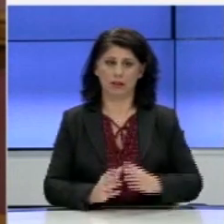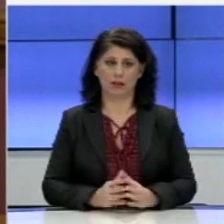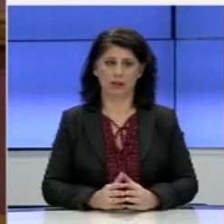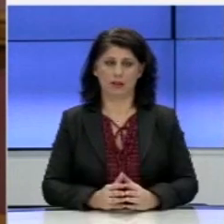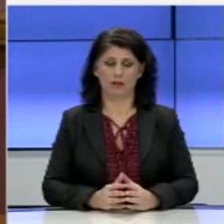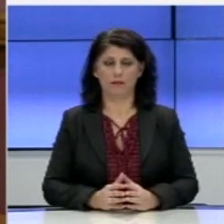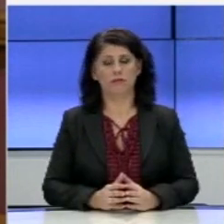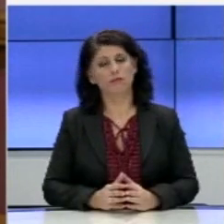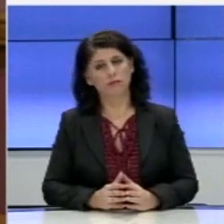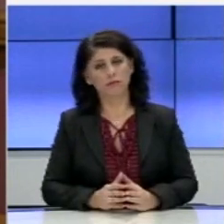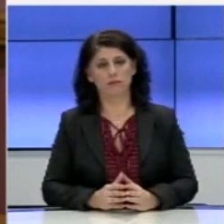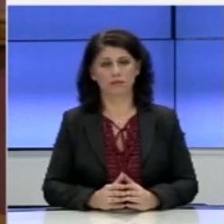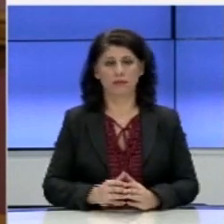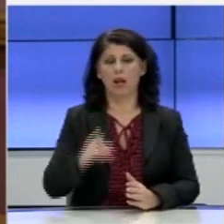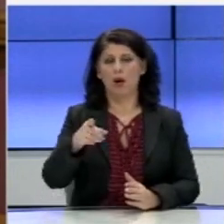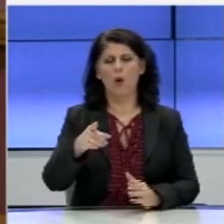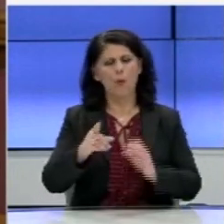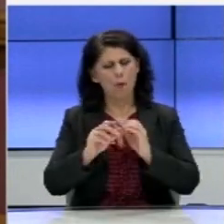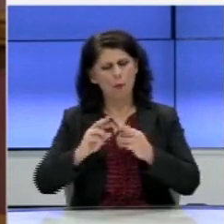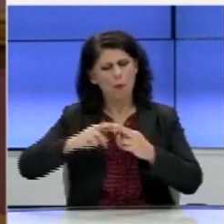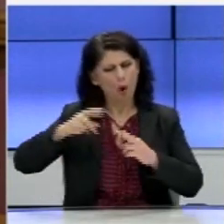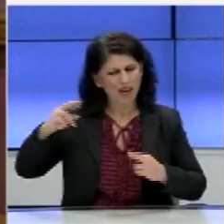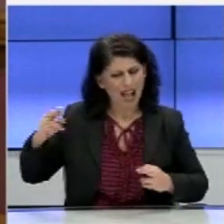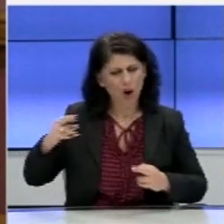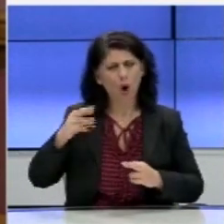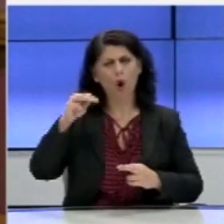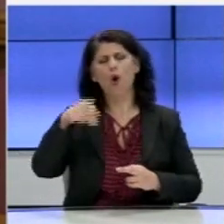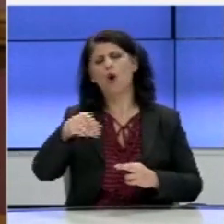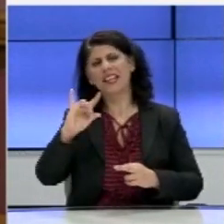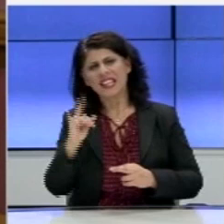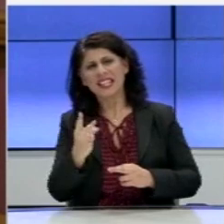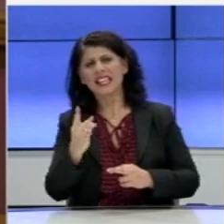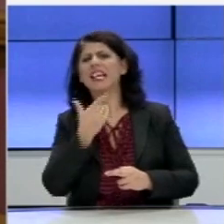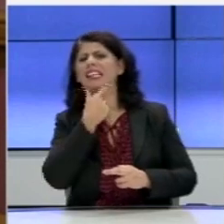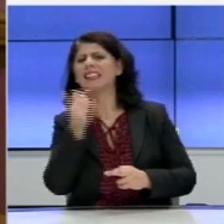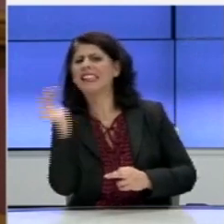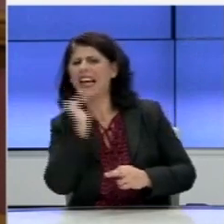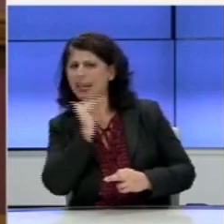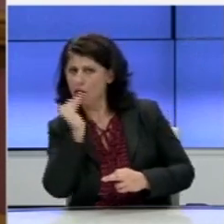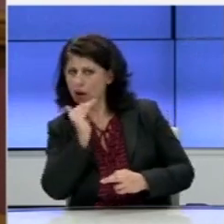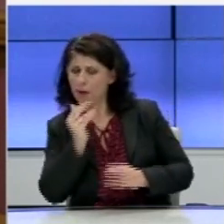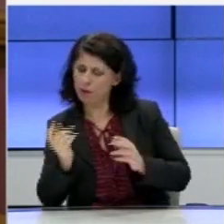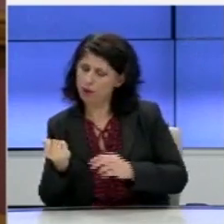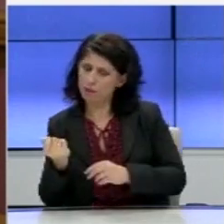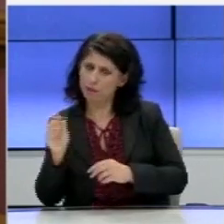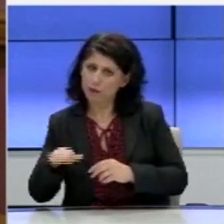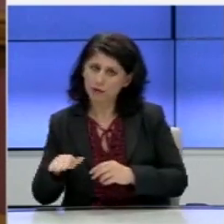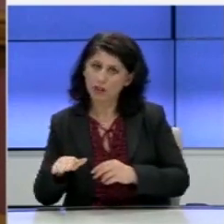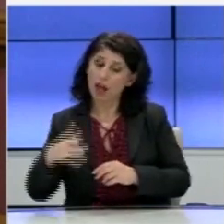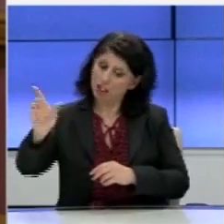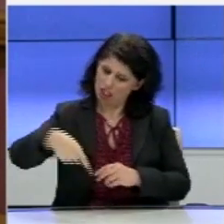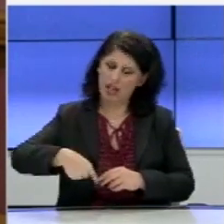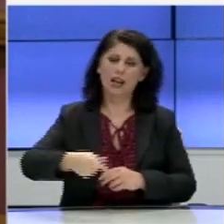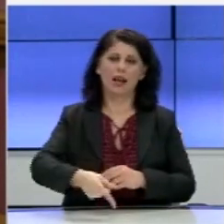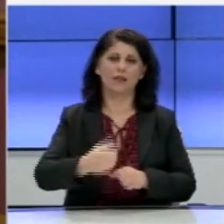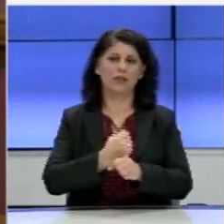τα rapid, τέλος πάντων, PCR κτλ. Που τους θέτουν οι εργοδότες ως προϋπόθεση για να προσέλθουν στην εργασία.